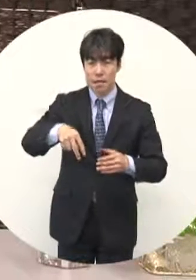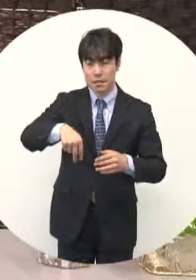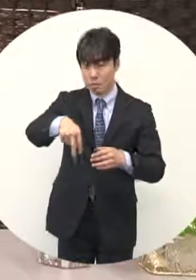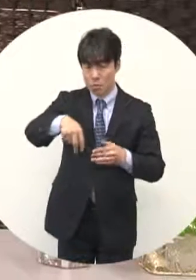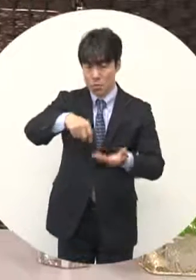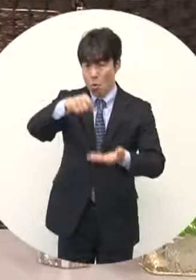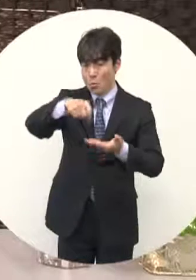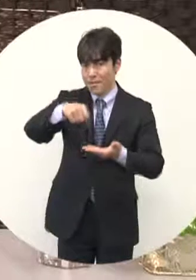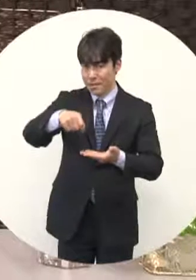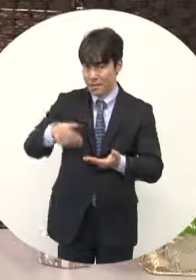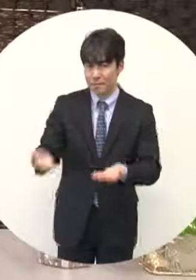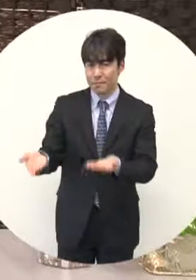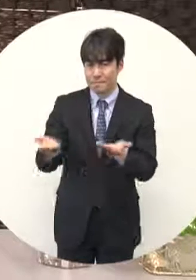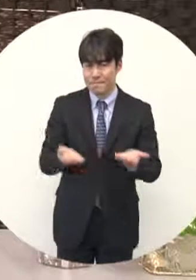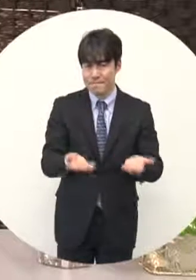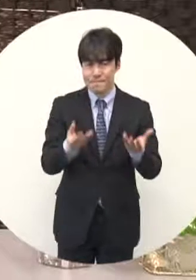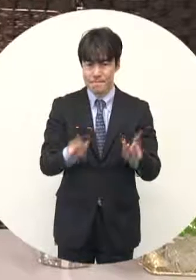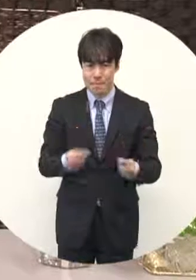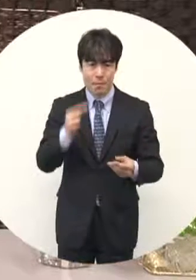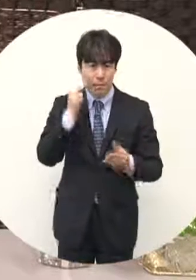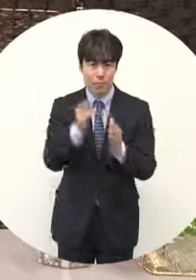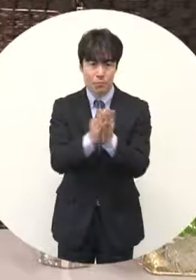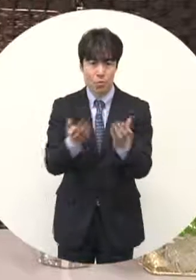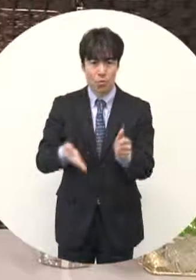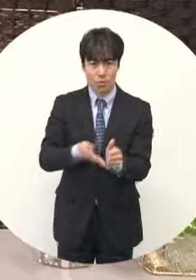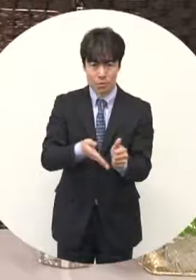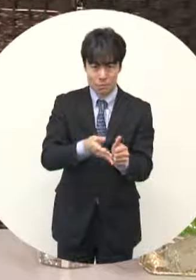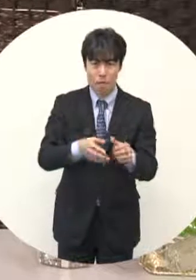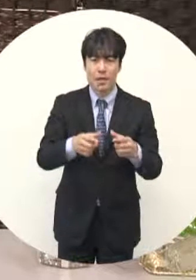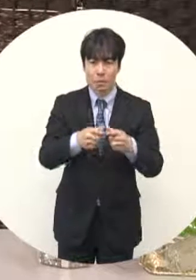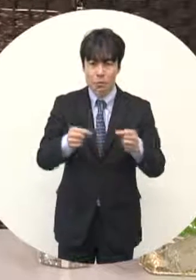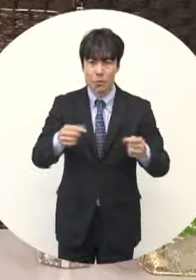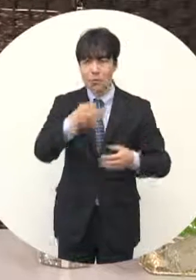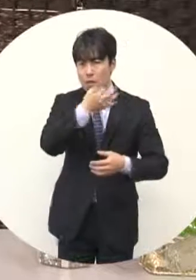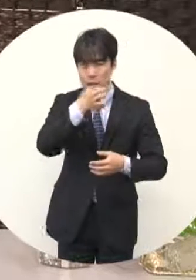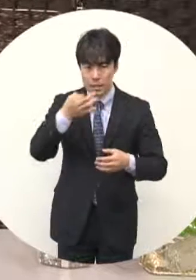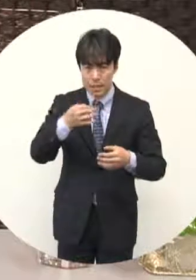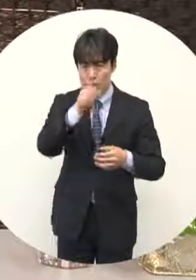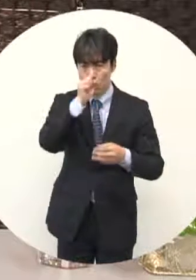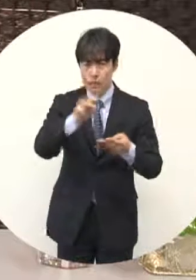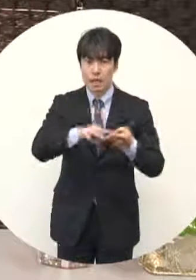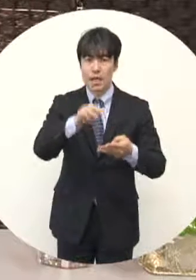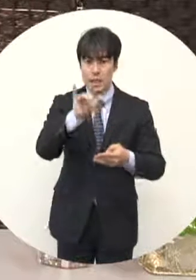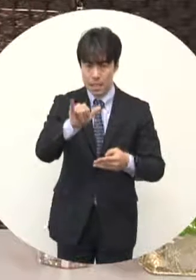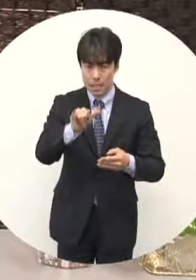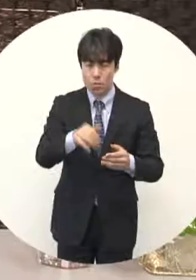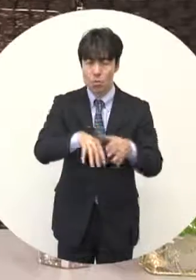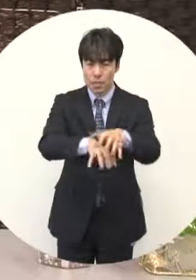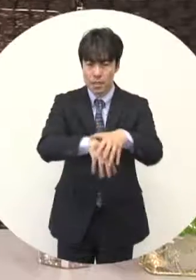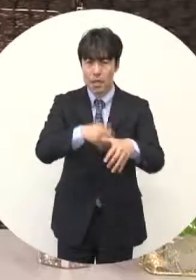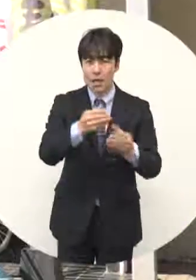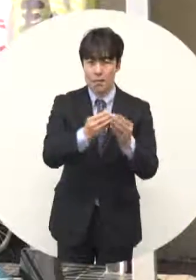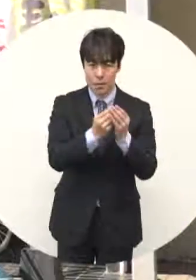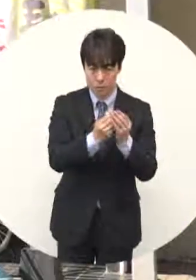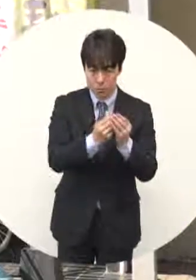。松本さんおすすめ和菓子吉田屋の田舎まんじゅうとマドレーヌをいただきます